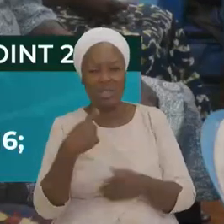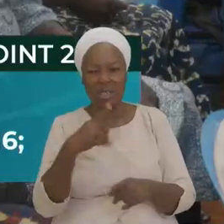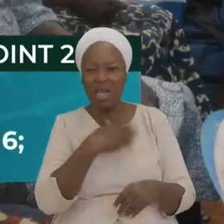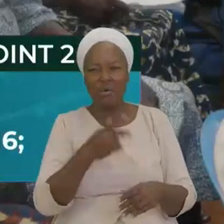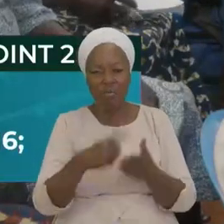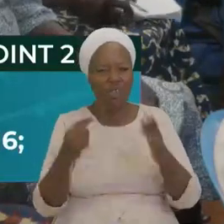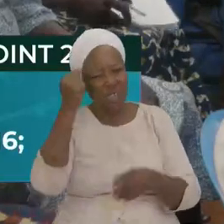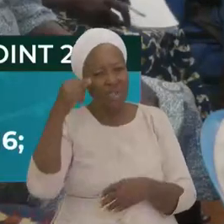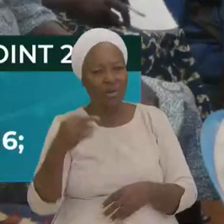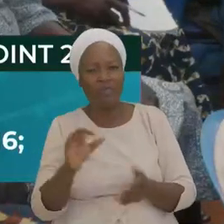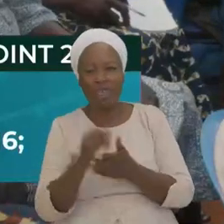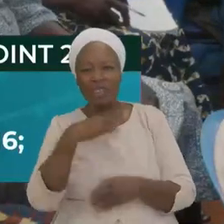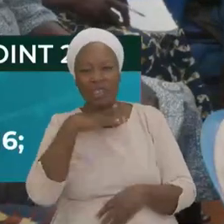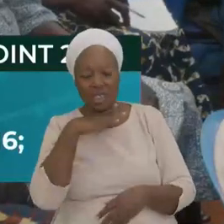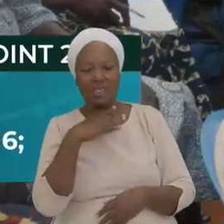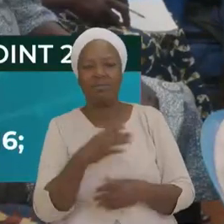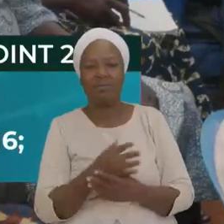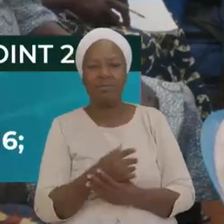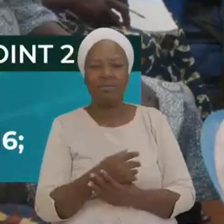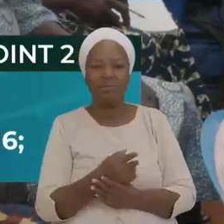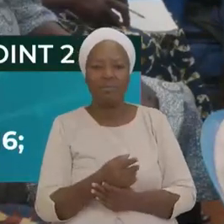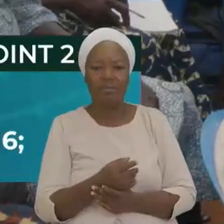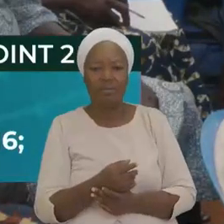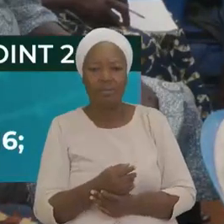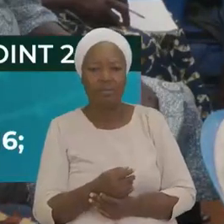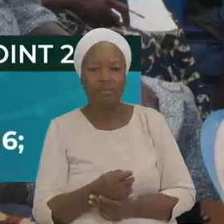train de toucher présentement.